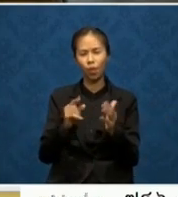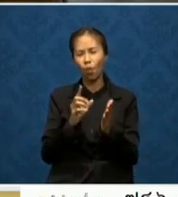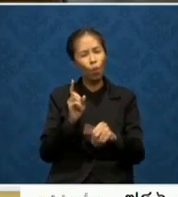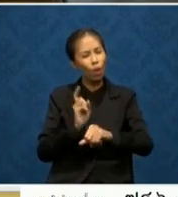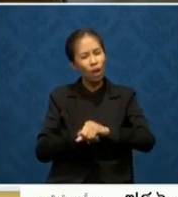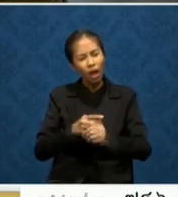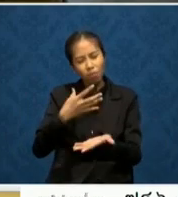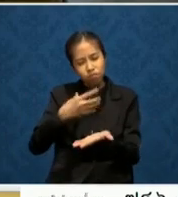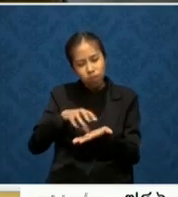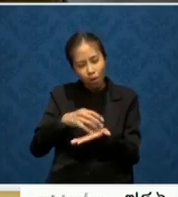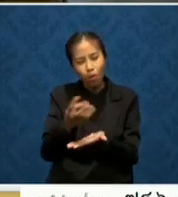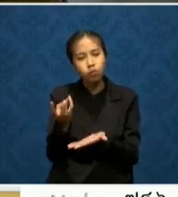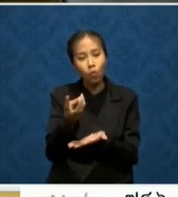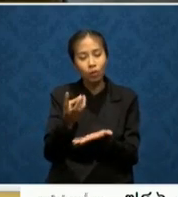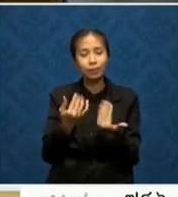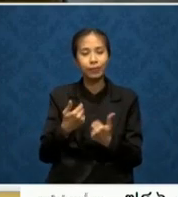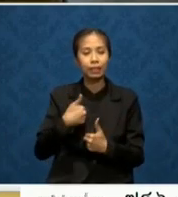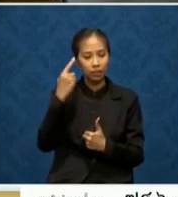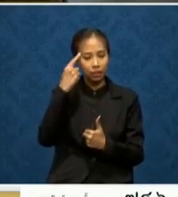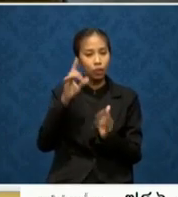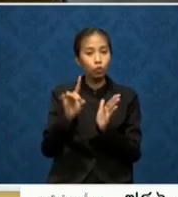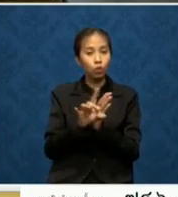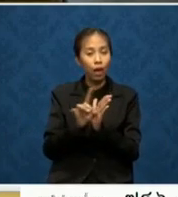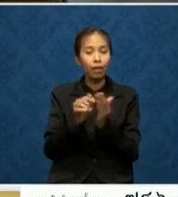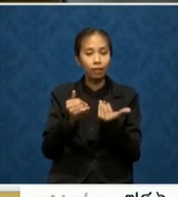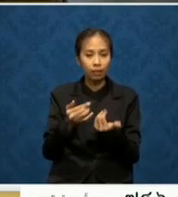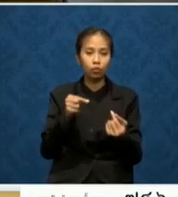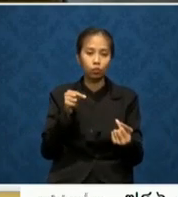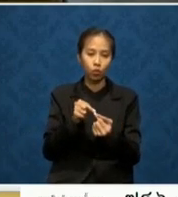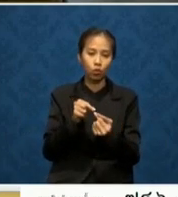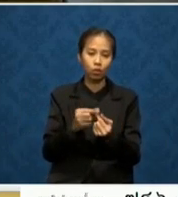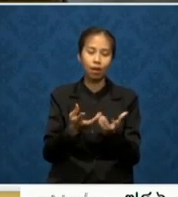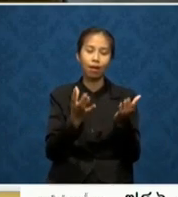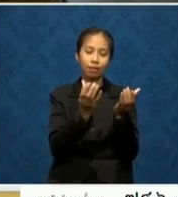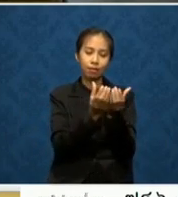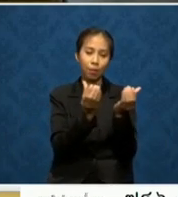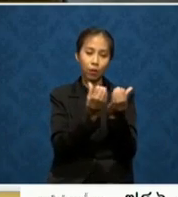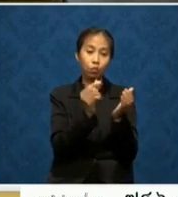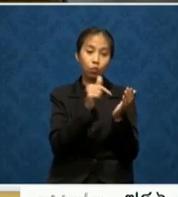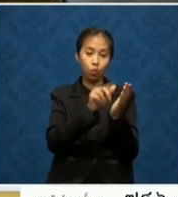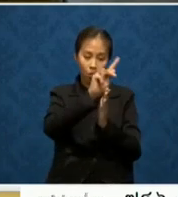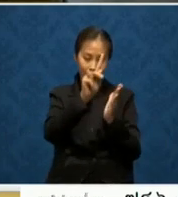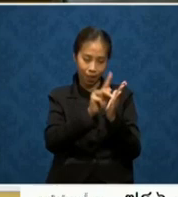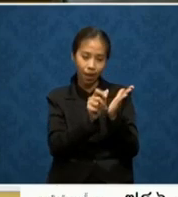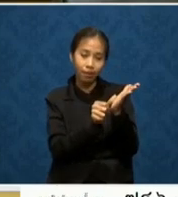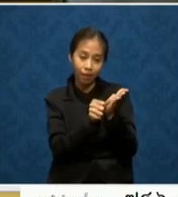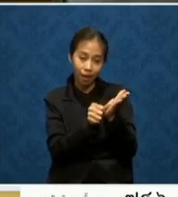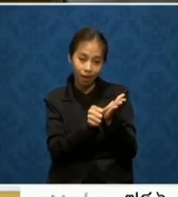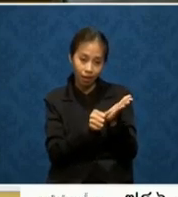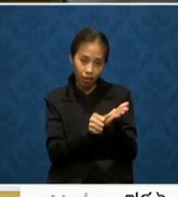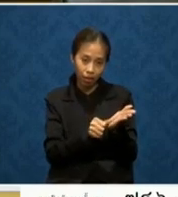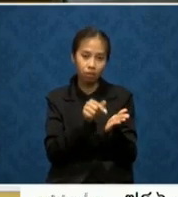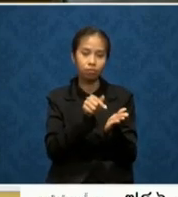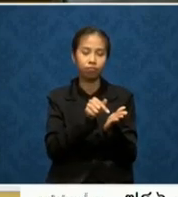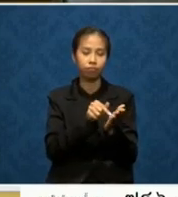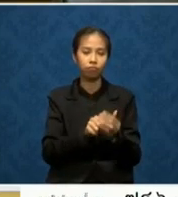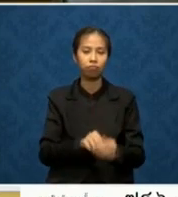เกินคิดว่าเรื่องการแก้ไขรัฐธรรมนูญนะครับท่านต้องไม่อค